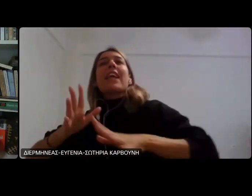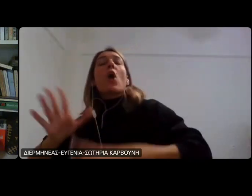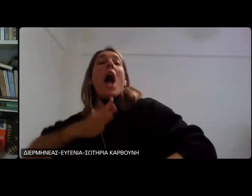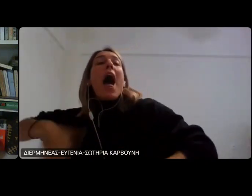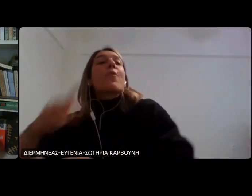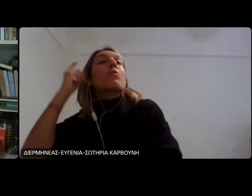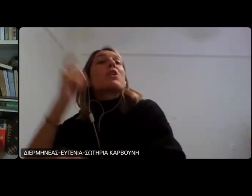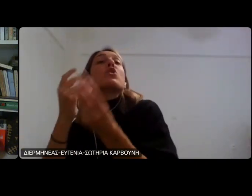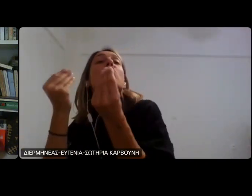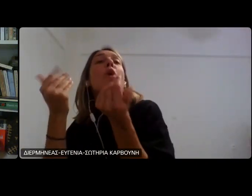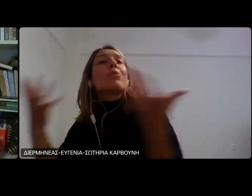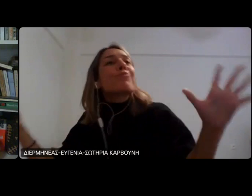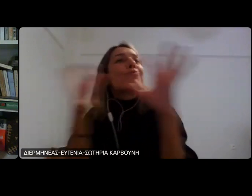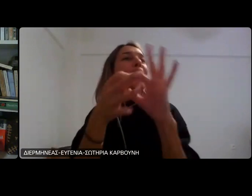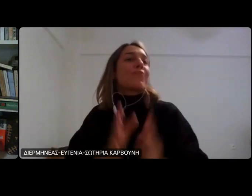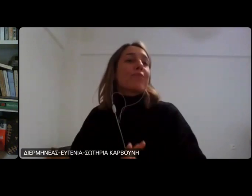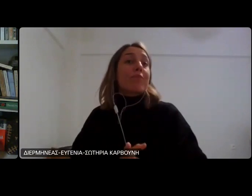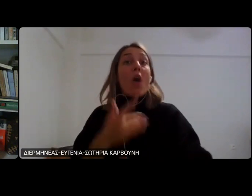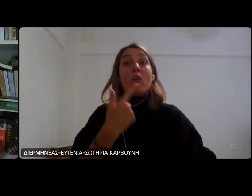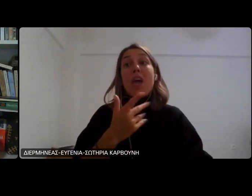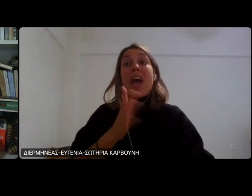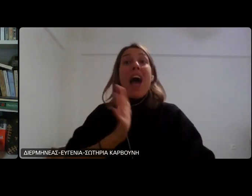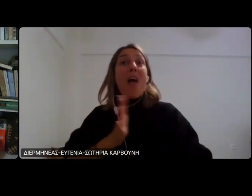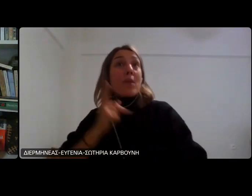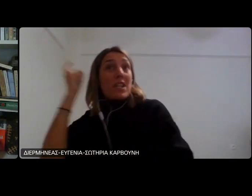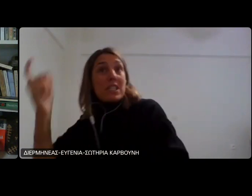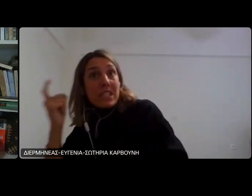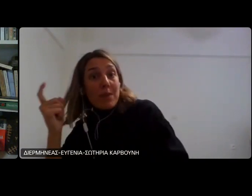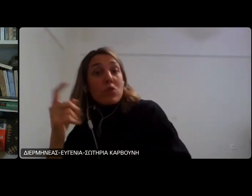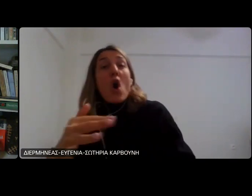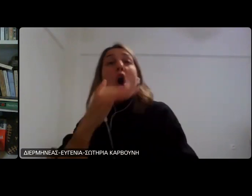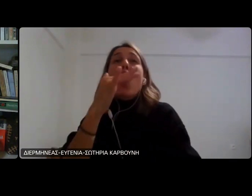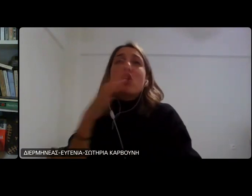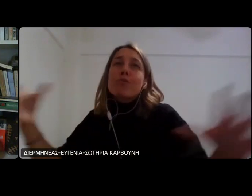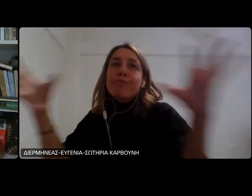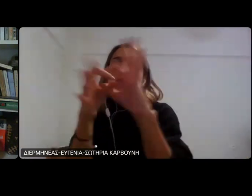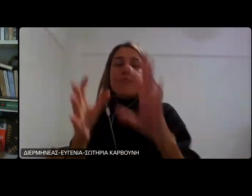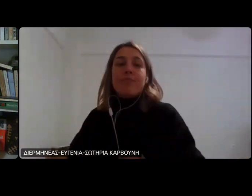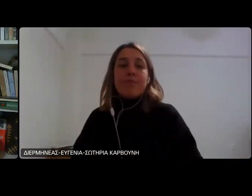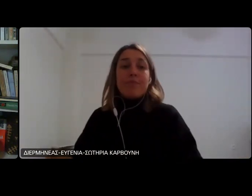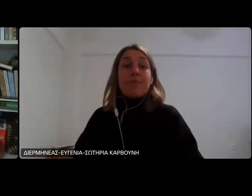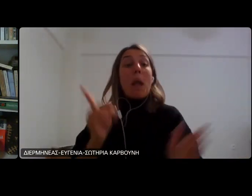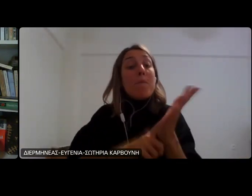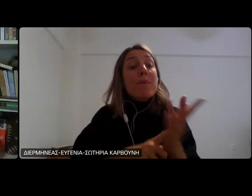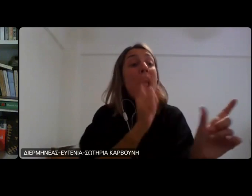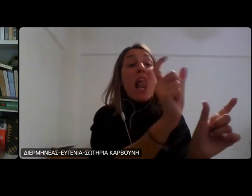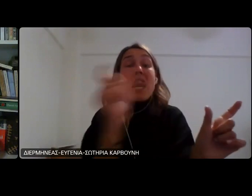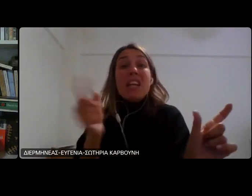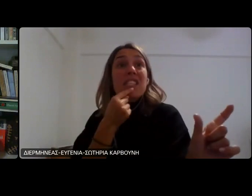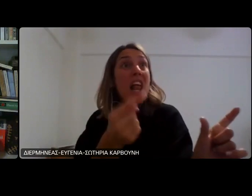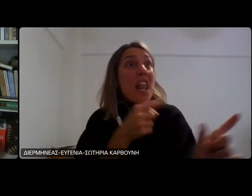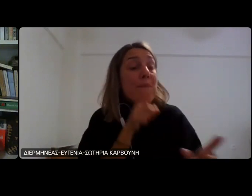Και η ανθρώπινη σκέψη είναι αμυγός γλωσσική. Μόνο μέσα από τις λέξεις υπάρχουμε. Ας τις βάλουμε να κάνουν περισσότερη δουλειά. Ας